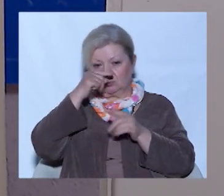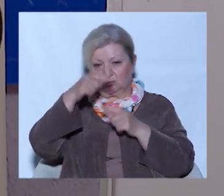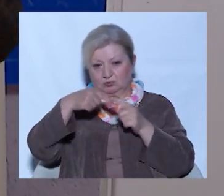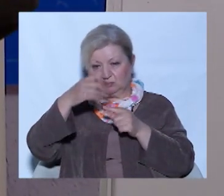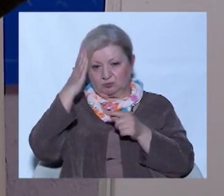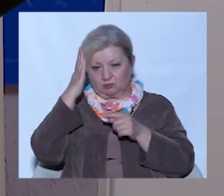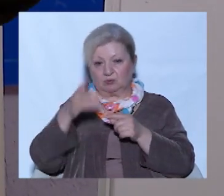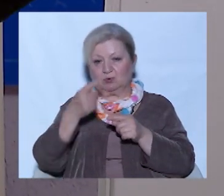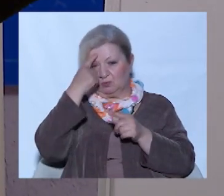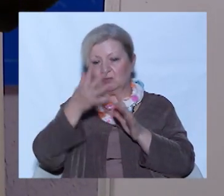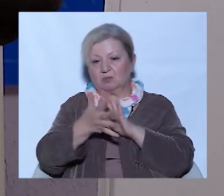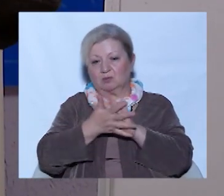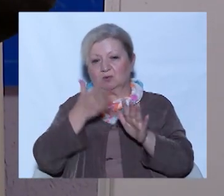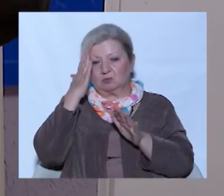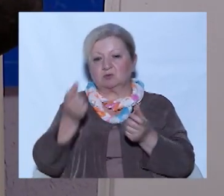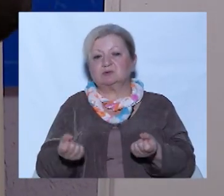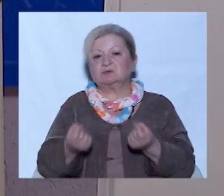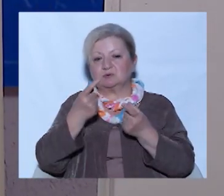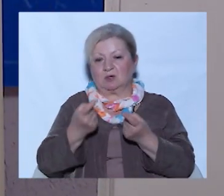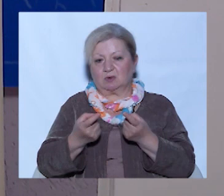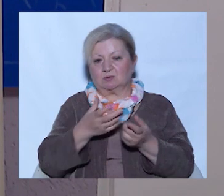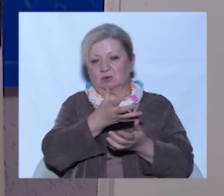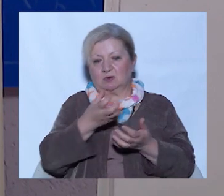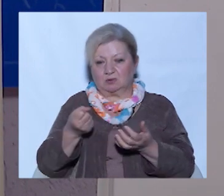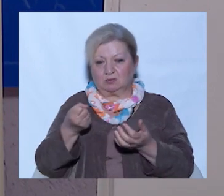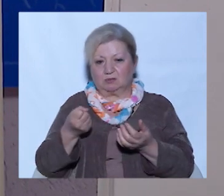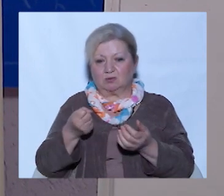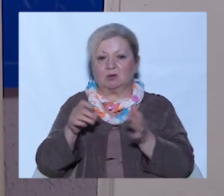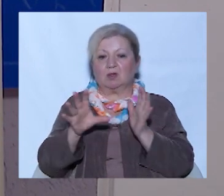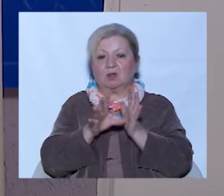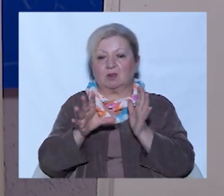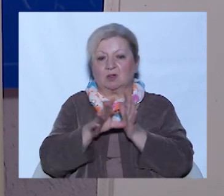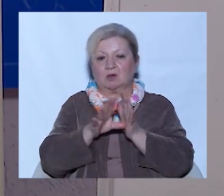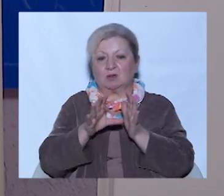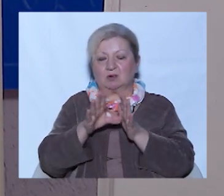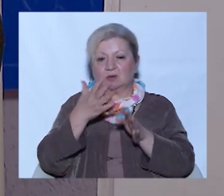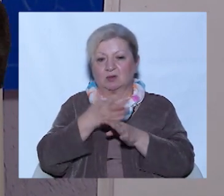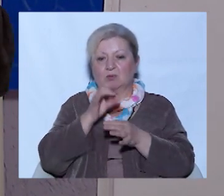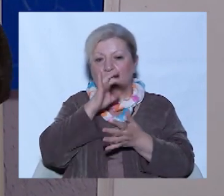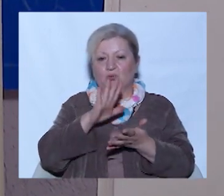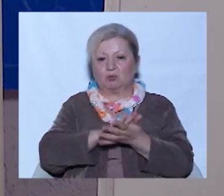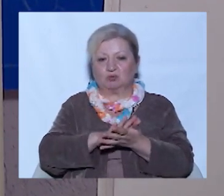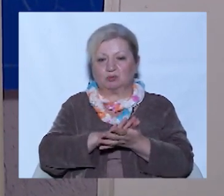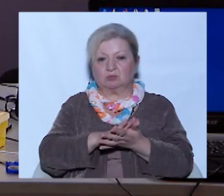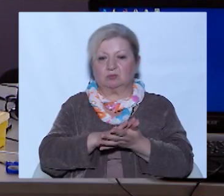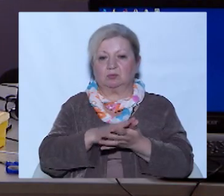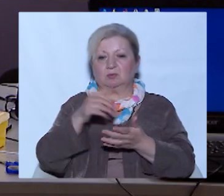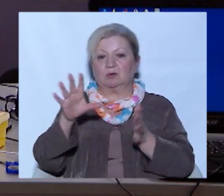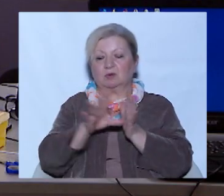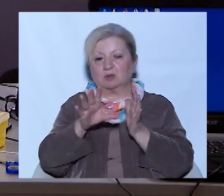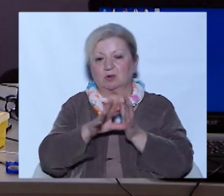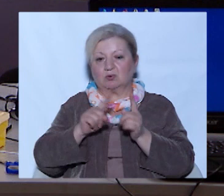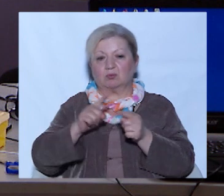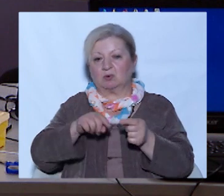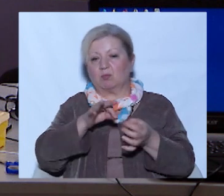ვისწავლით ტრანსფორმატორს, გამართველებს და ასე შემდეგ, მივხვდებით საიდან უნდა მიიღოს, ანუ დაუბრუნდეს გარკვეული ენერგიის ნაწილი მუდმივი დენის წყაროს, რომ